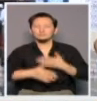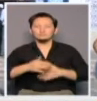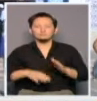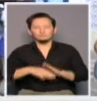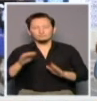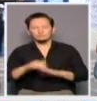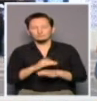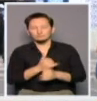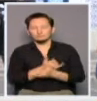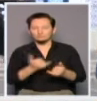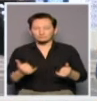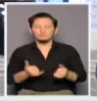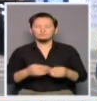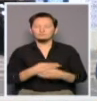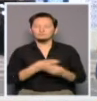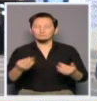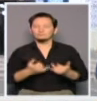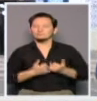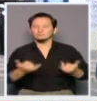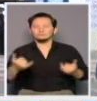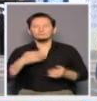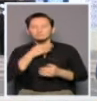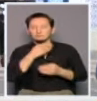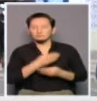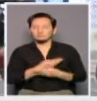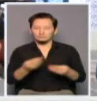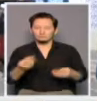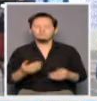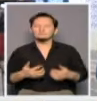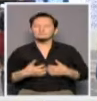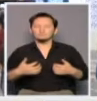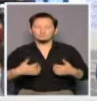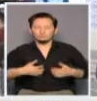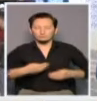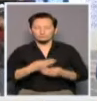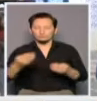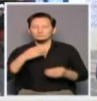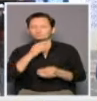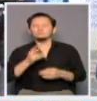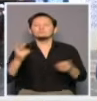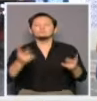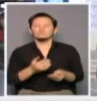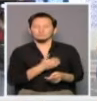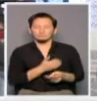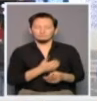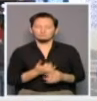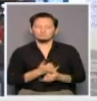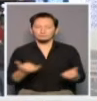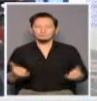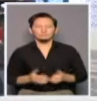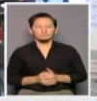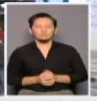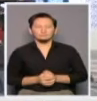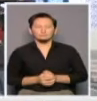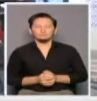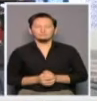Добра окружающим, раздавать милостыню, мясо жертвенного животного тем, кто в нем нуждается.